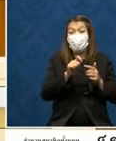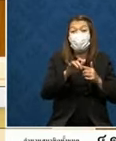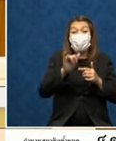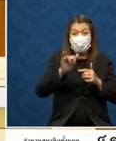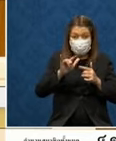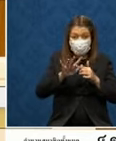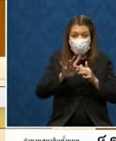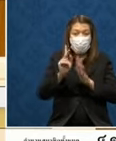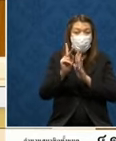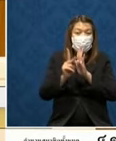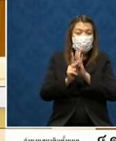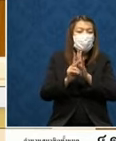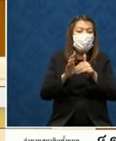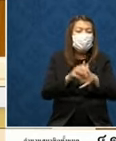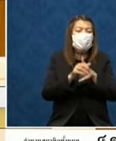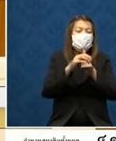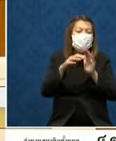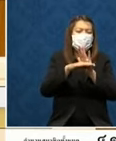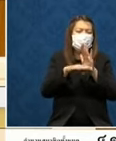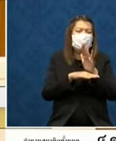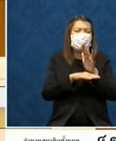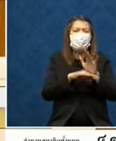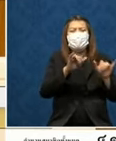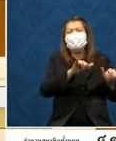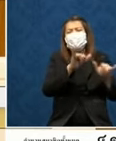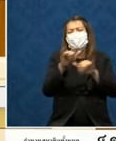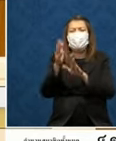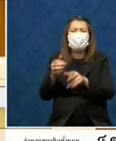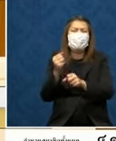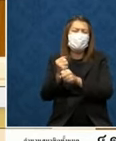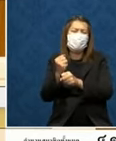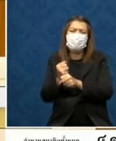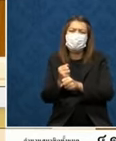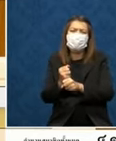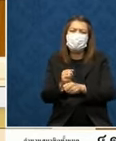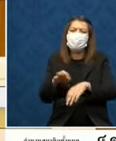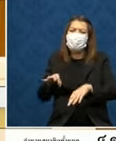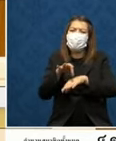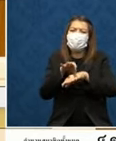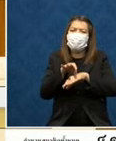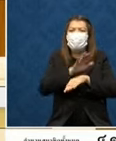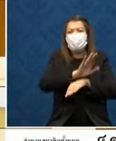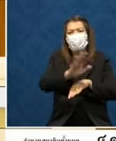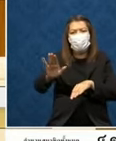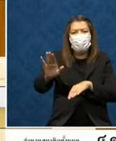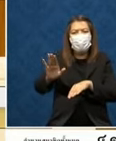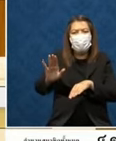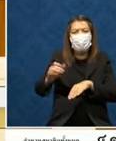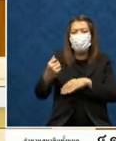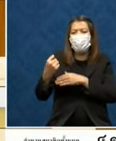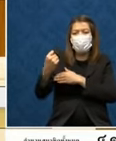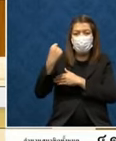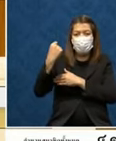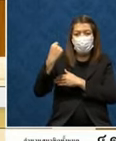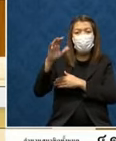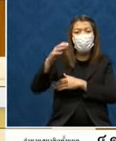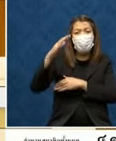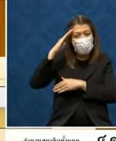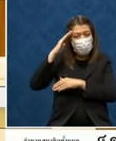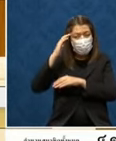ตามกฎหมายส่วนที่บอกว่าไปย้ายคนขยันคนทำงานเรื่องนี้เป็นเรื่องของการแต่งตั้งโยกย้ายซึ่งอยู่ภายในอำนาจของผู้บัญชาการ